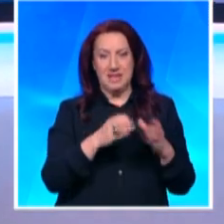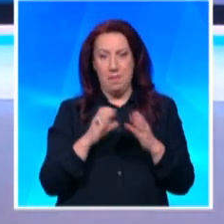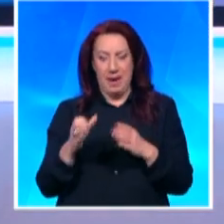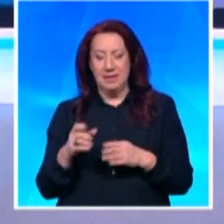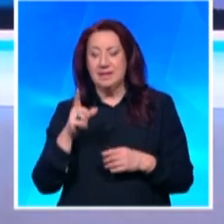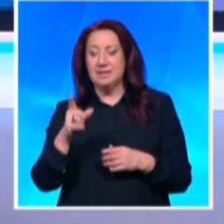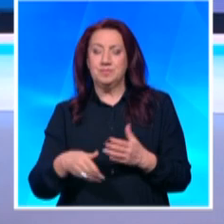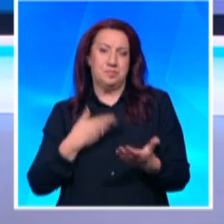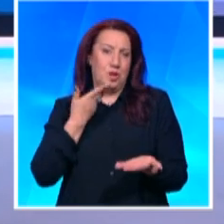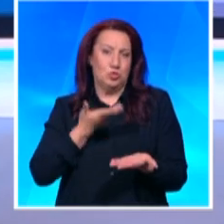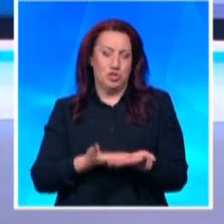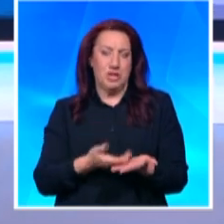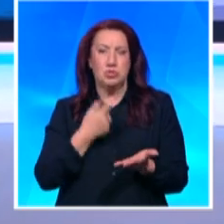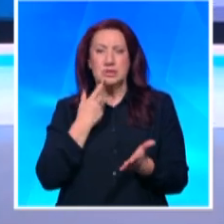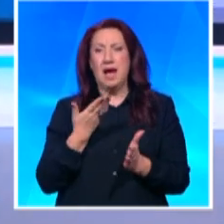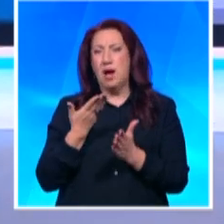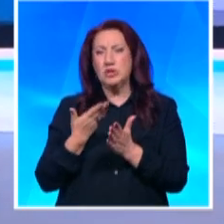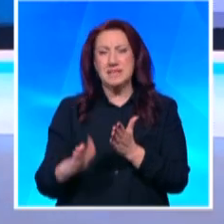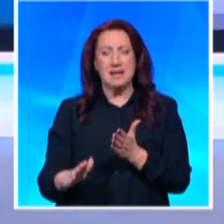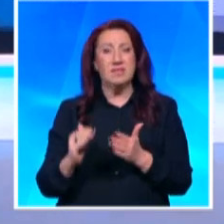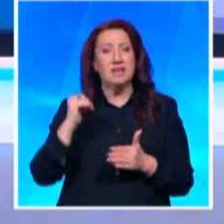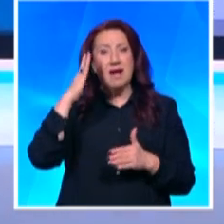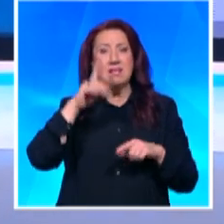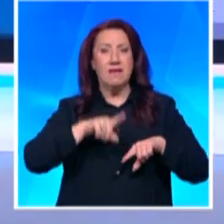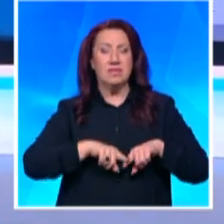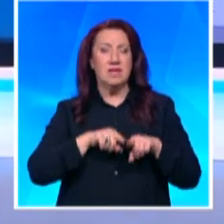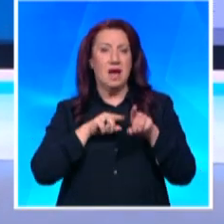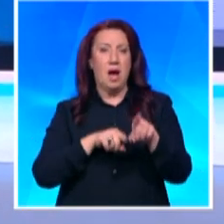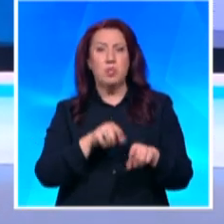главния прокурор? Ванина Неткова обобщава сега. Добър вечер.